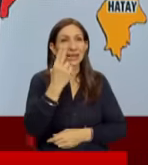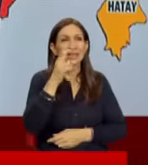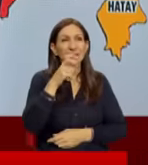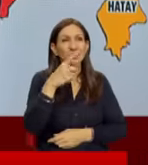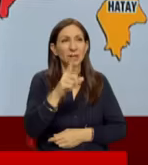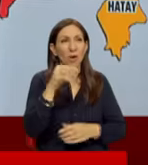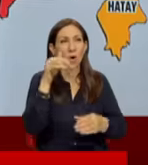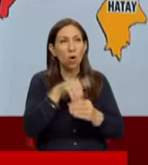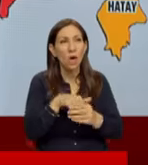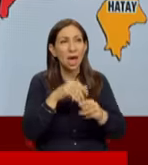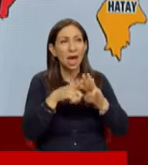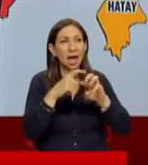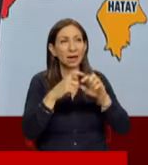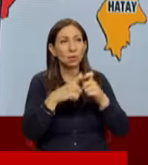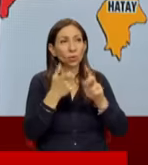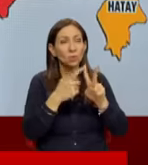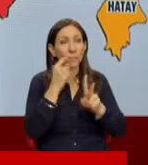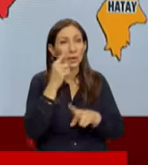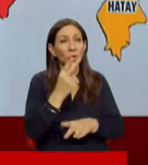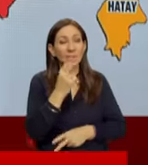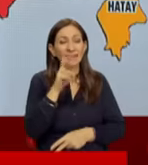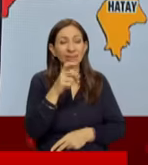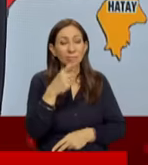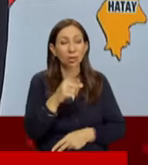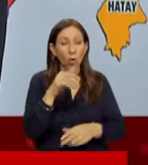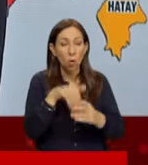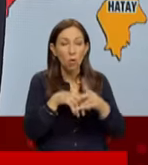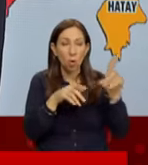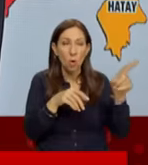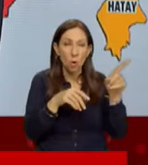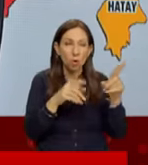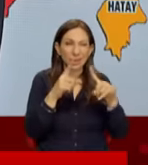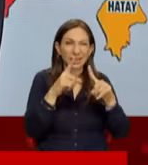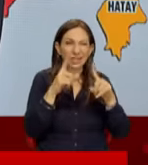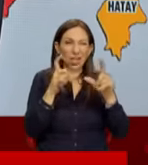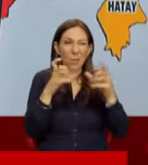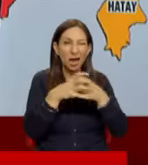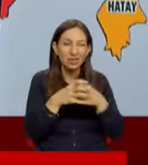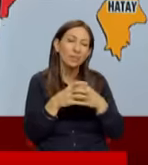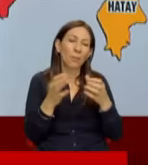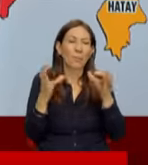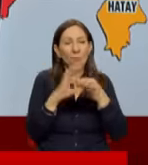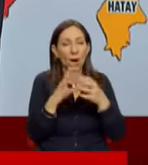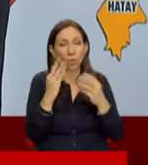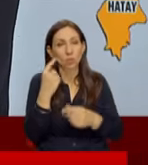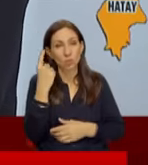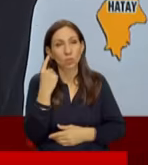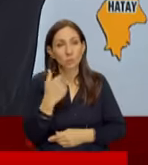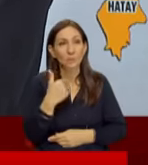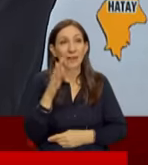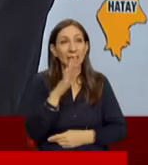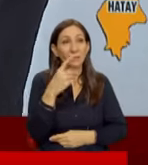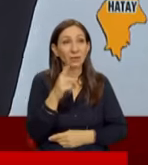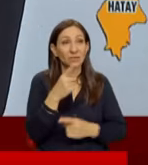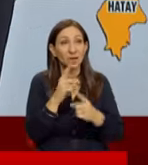7-8 bin oyla Ergün Turan kazanmış. Ben bu 7-8 bin oyun aslında o konsolidasyon olduğunu. Belki de bir gün önceki seçimde yaklaşık 50 bin oy